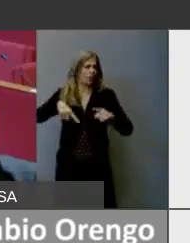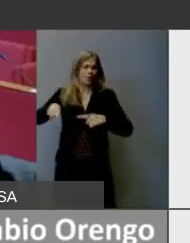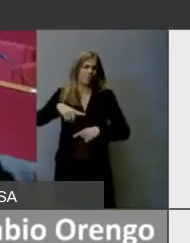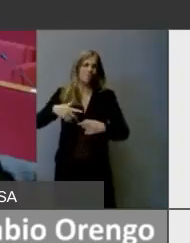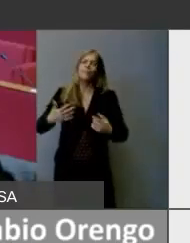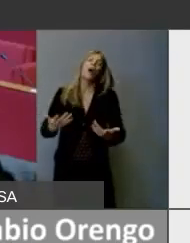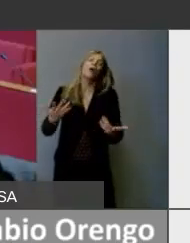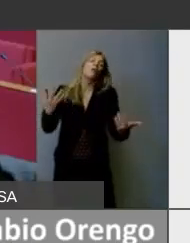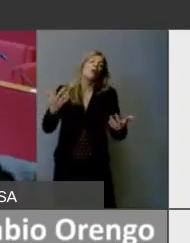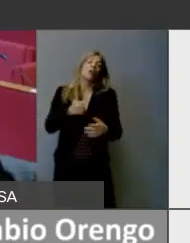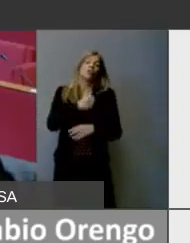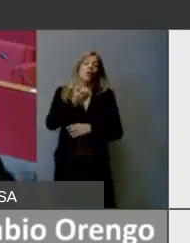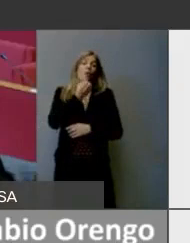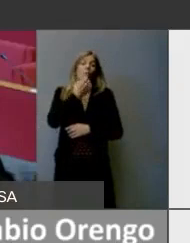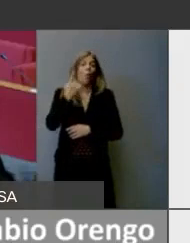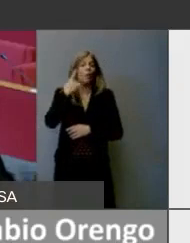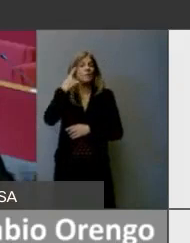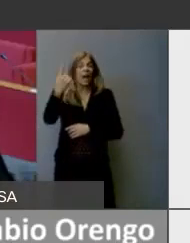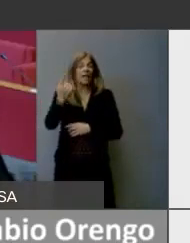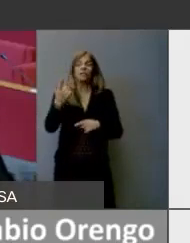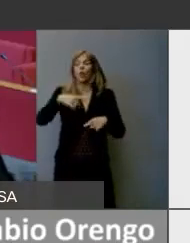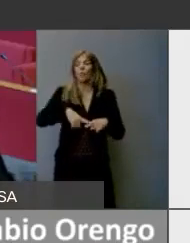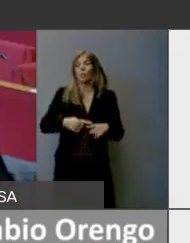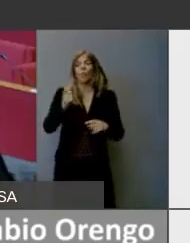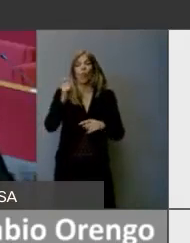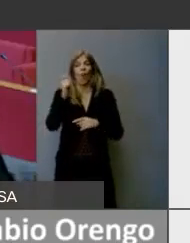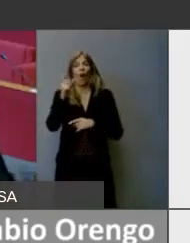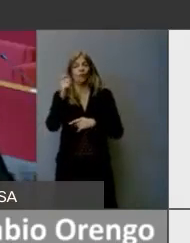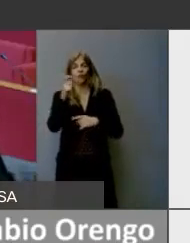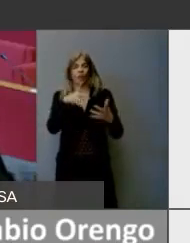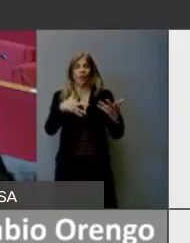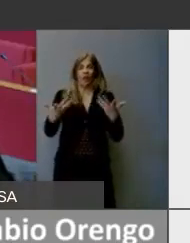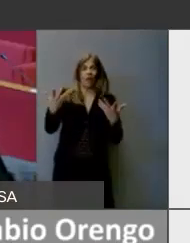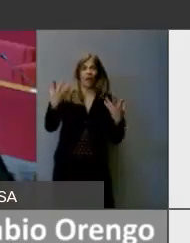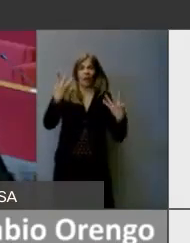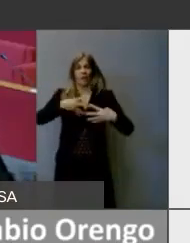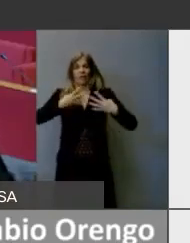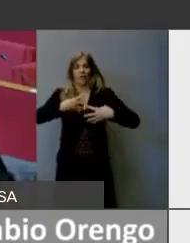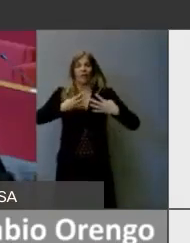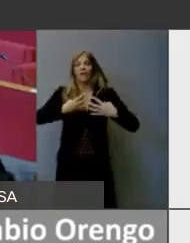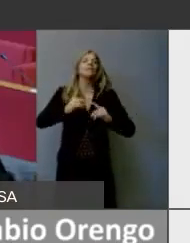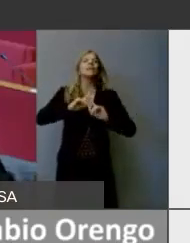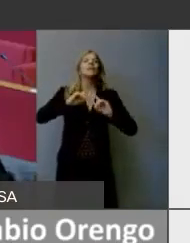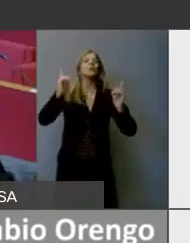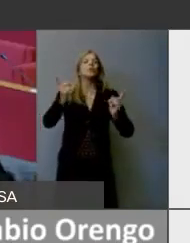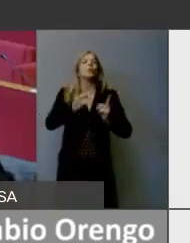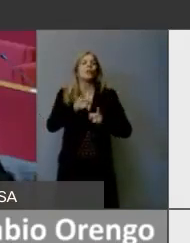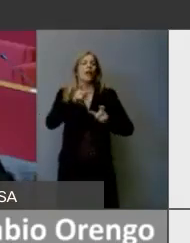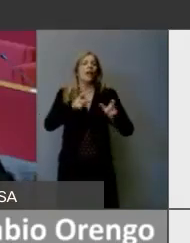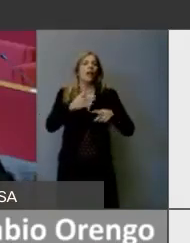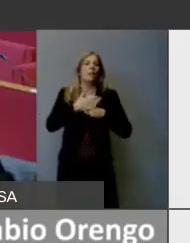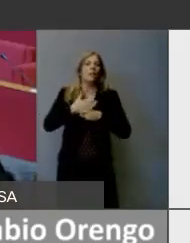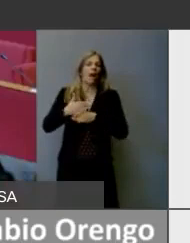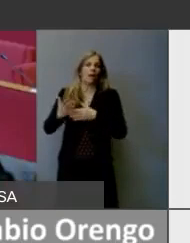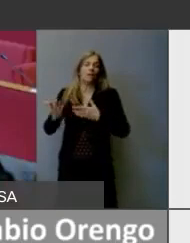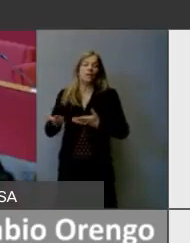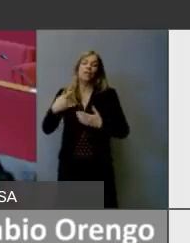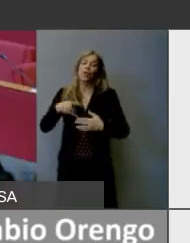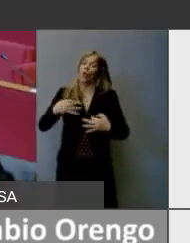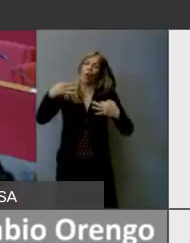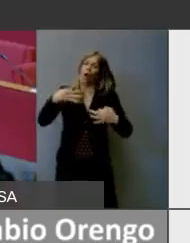di logica da parte di tutte le parti coinvolte e interessate. Sono convinto che ci si